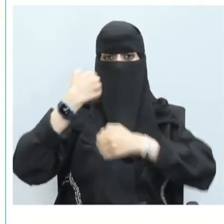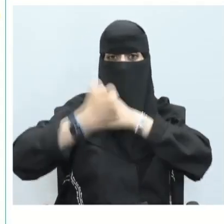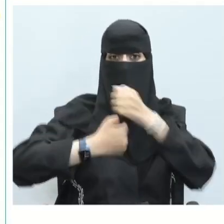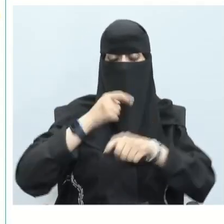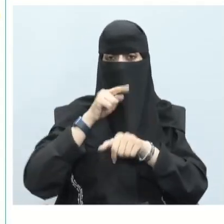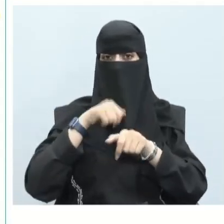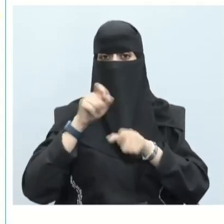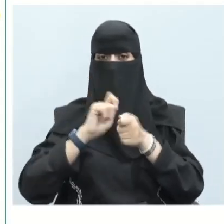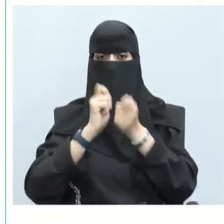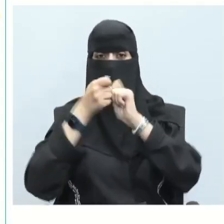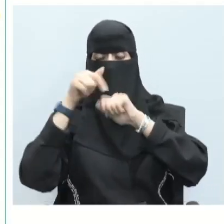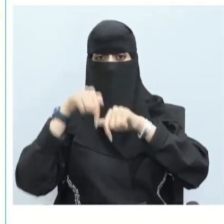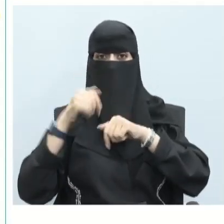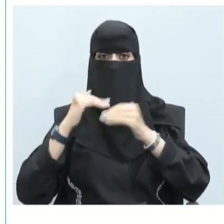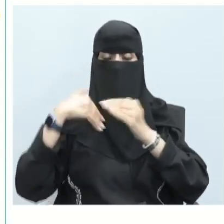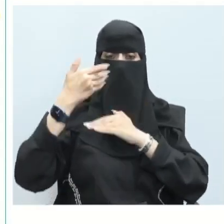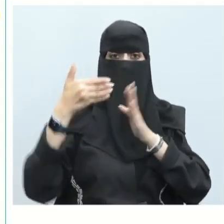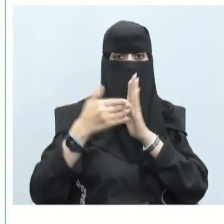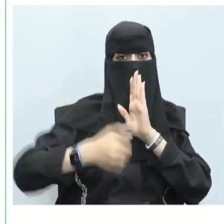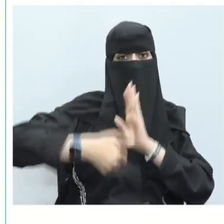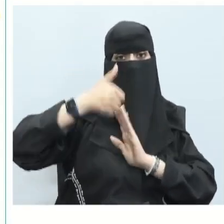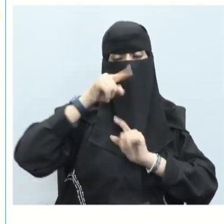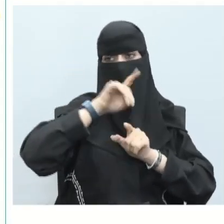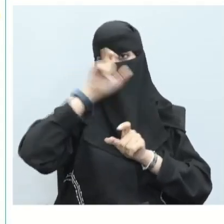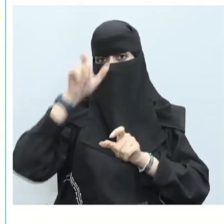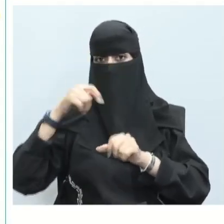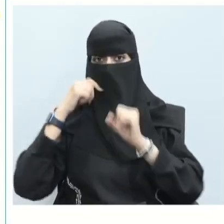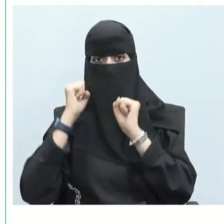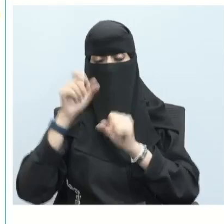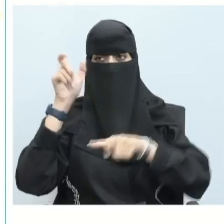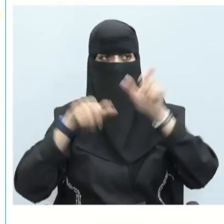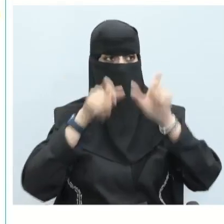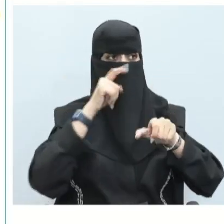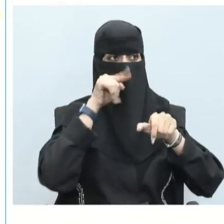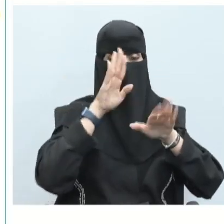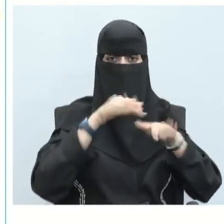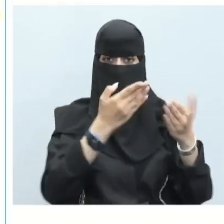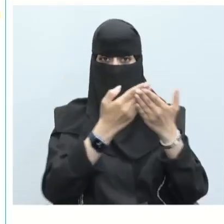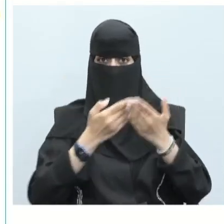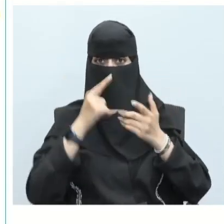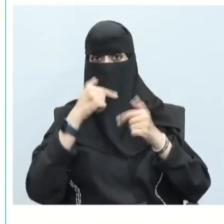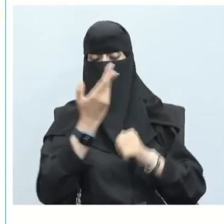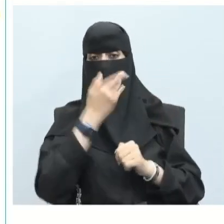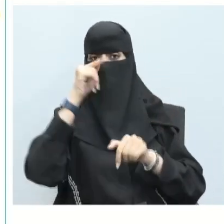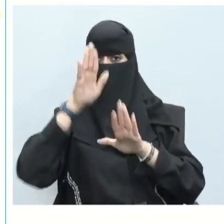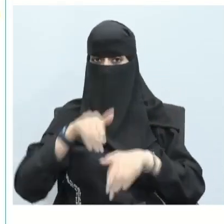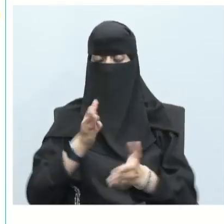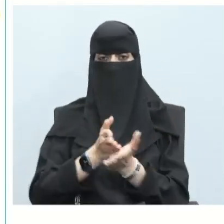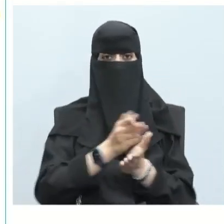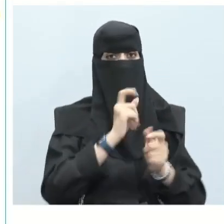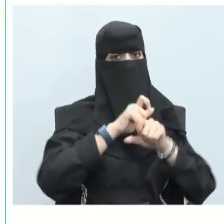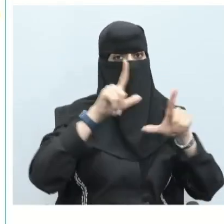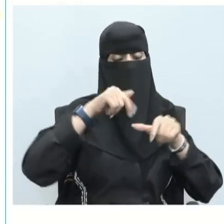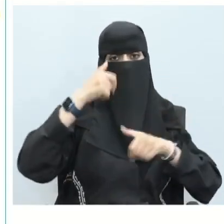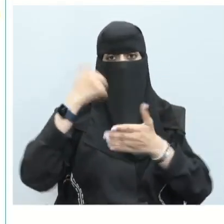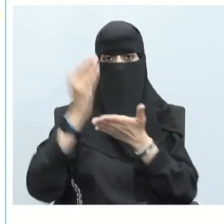تسويغ نتيجه الحجه بالاعتماد على قوه اشخاص معينين وتاثيرهم في مجالات متباينه